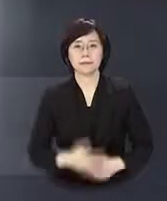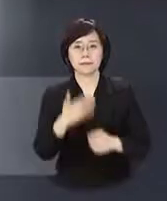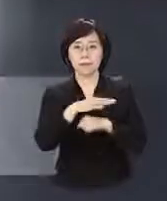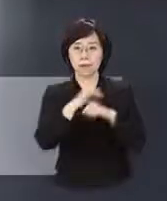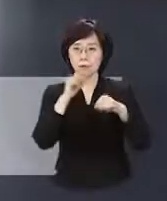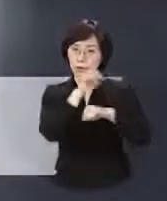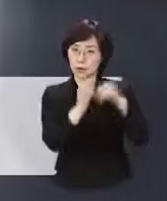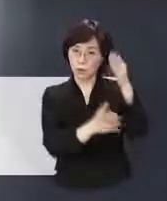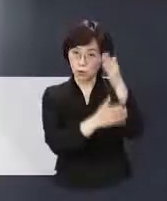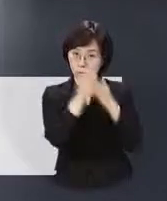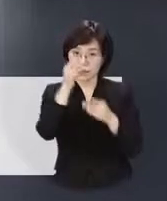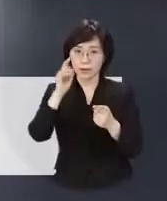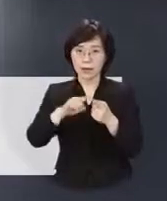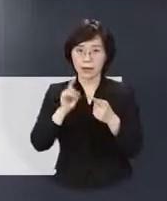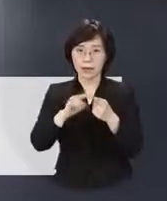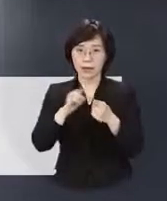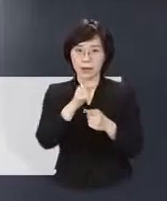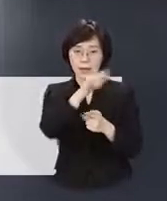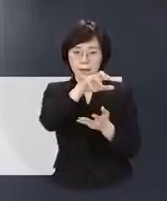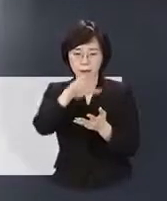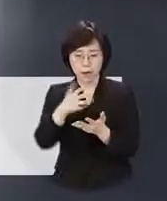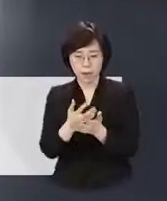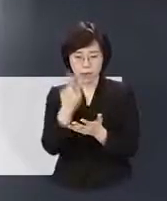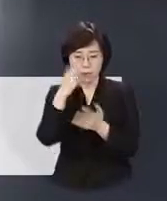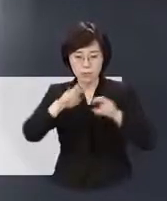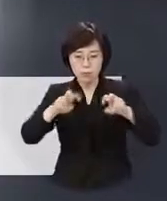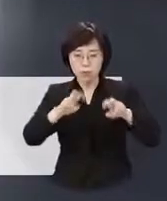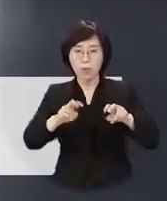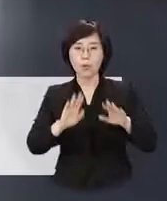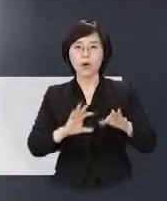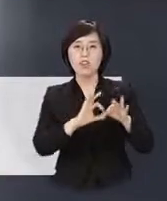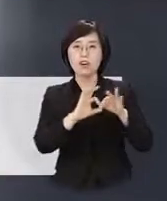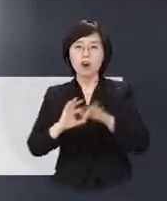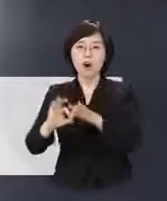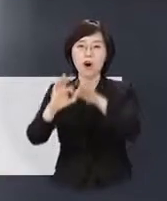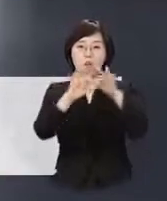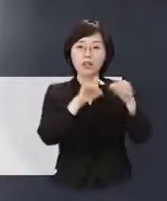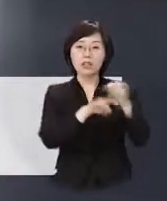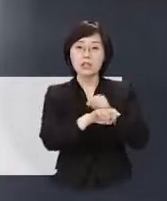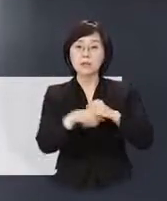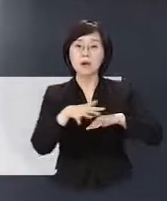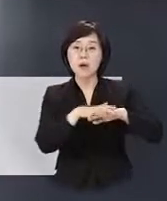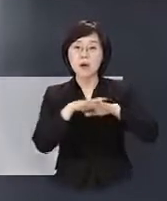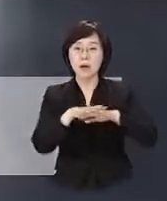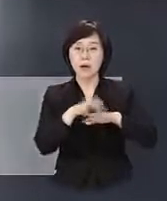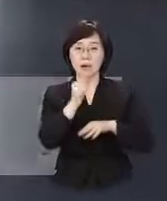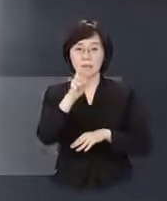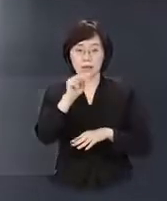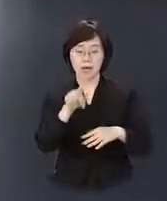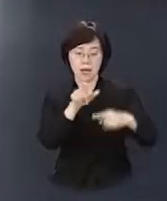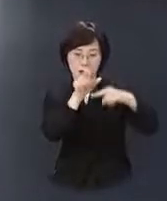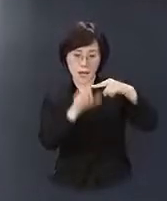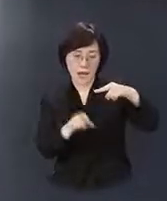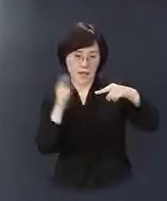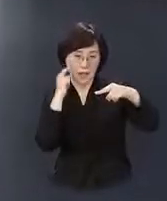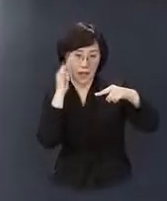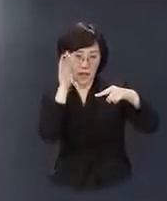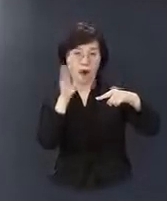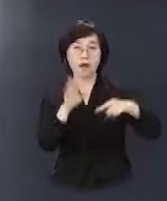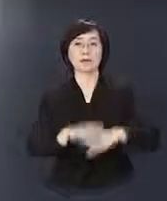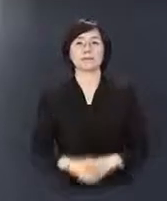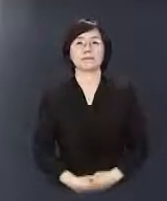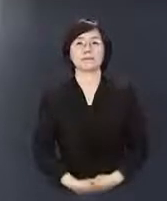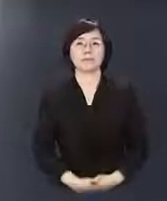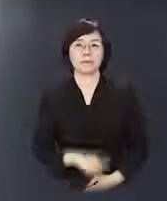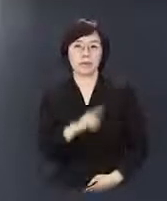대구경북 행정 통합에 대한 빅데이터 분석 오늘은 연결 의미만을 통해서 sns 에서 드러난 생각들을 알아보겠습니다